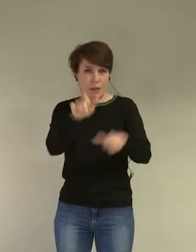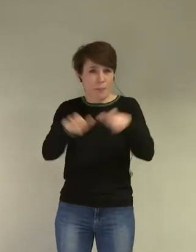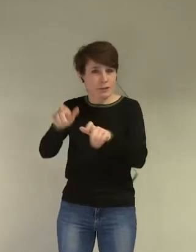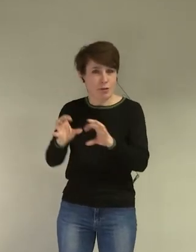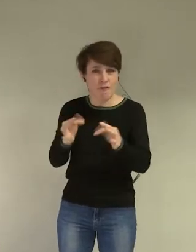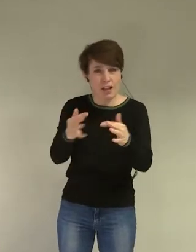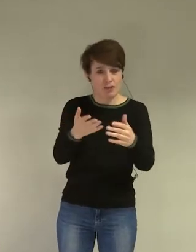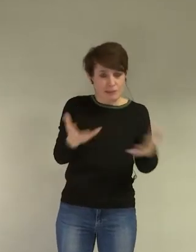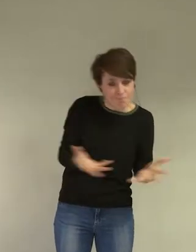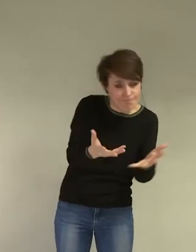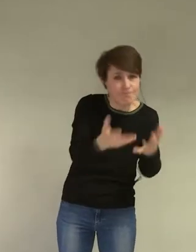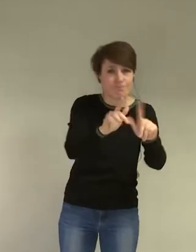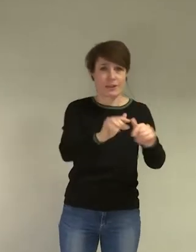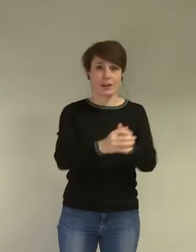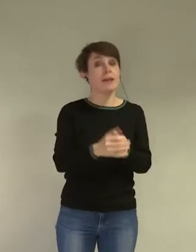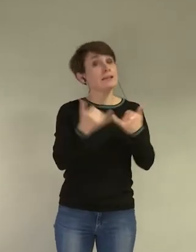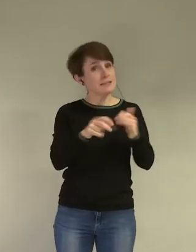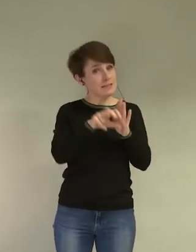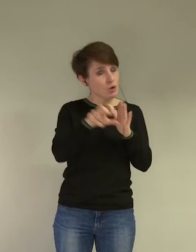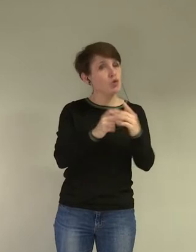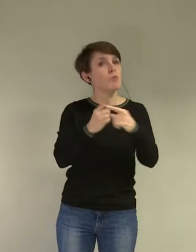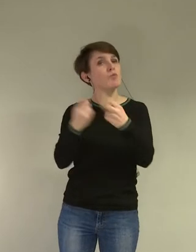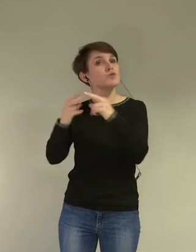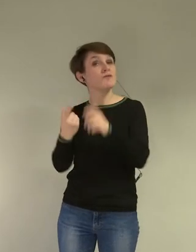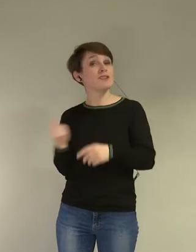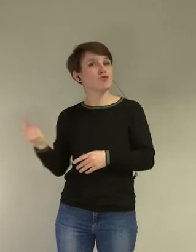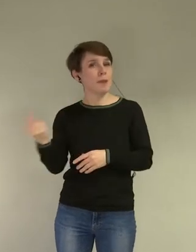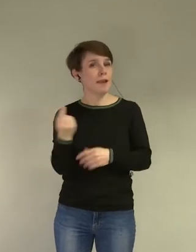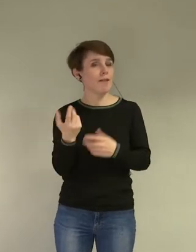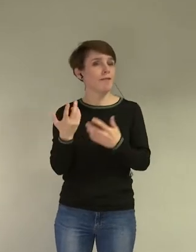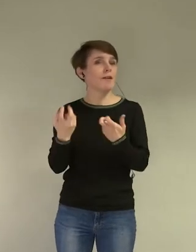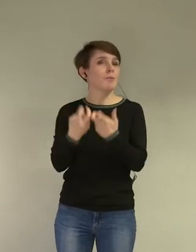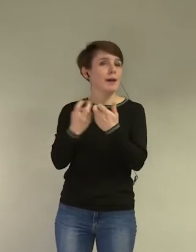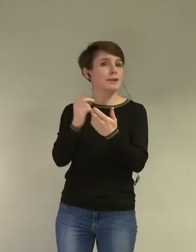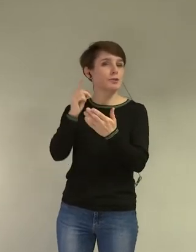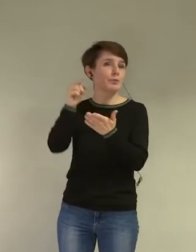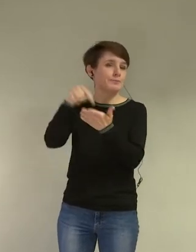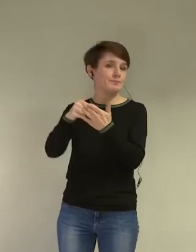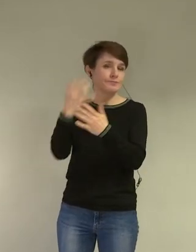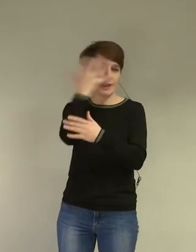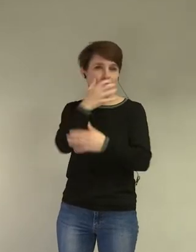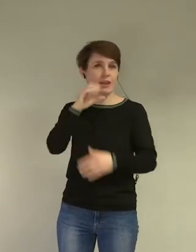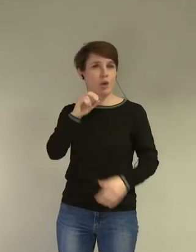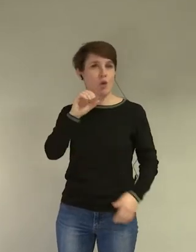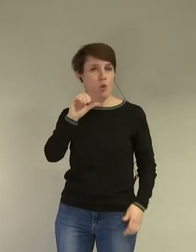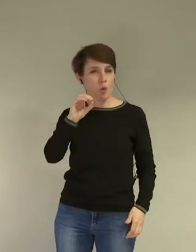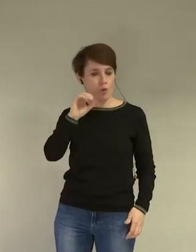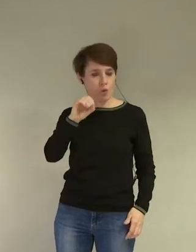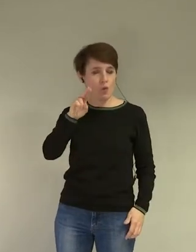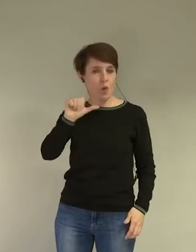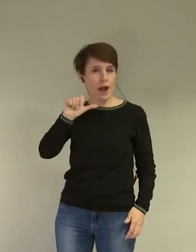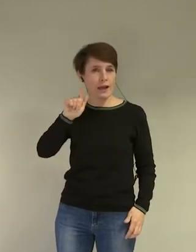ici à grenoble mais aussi dans nos villes jumelles je pense notamment la ville de ouagadougou au développement de ces cantines scolaires